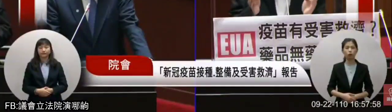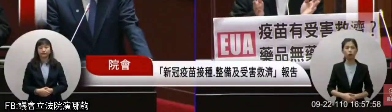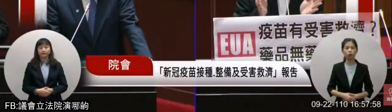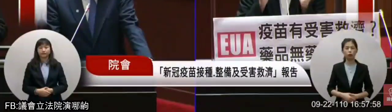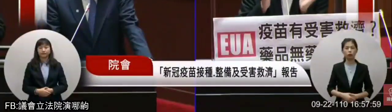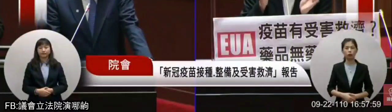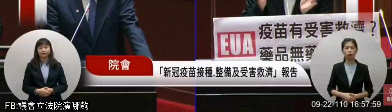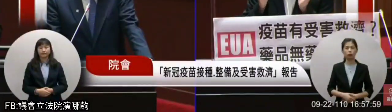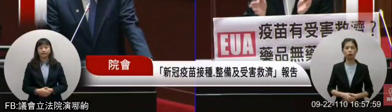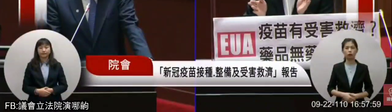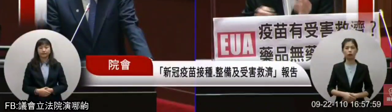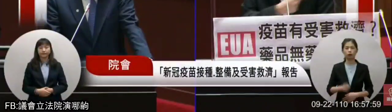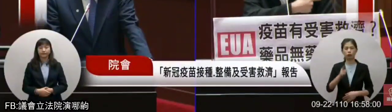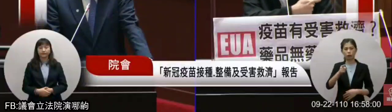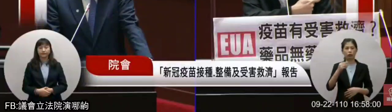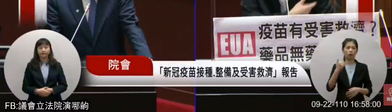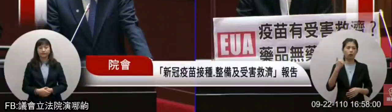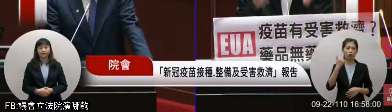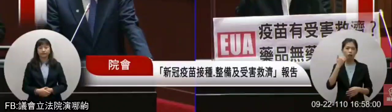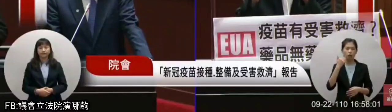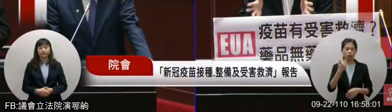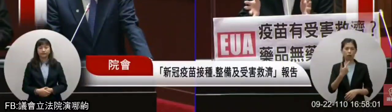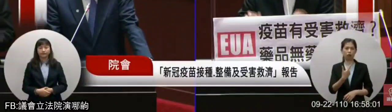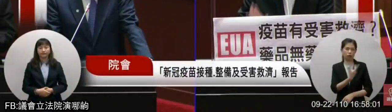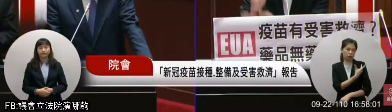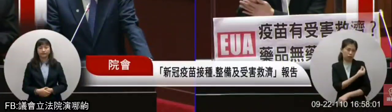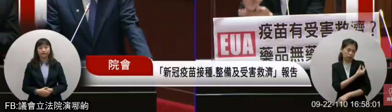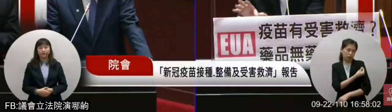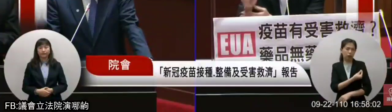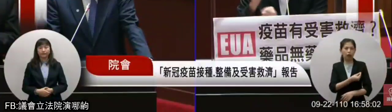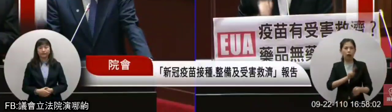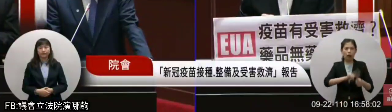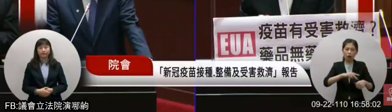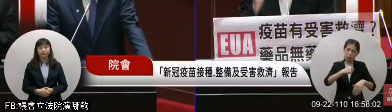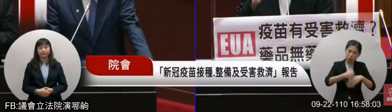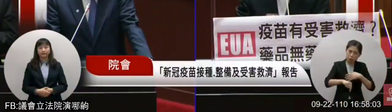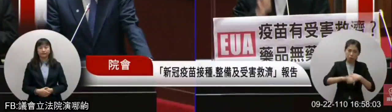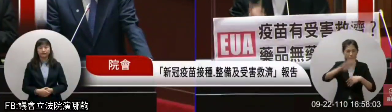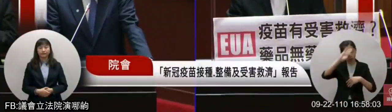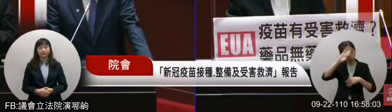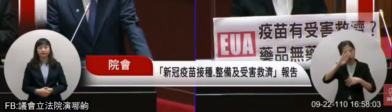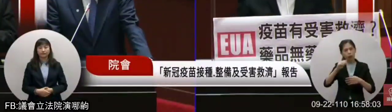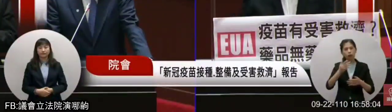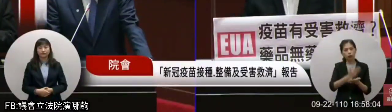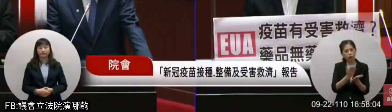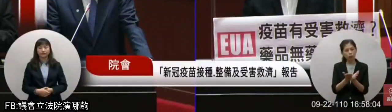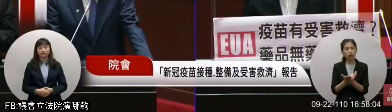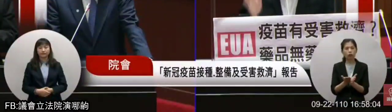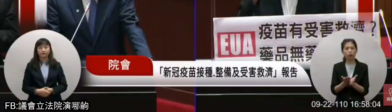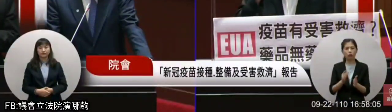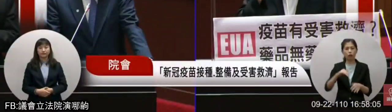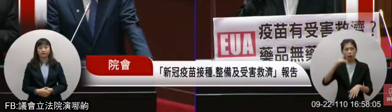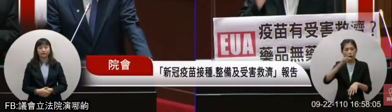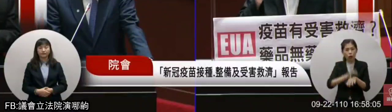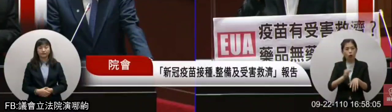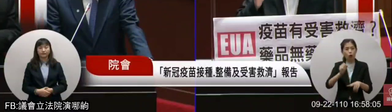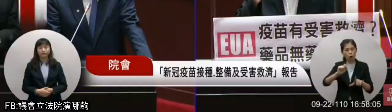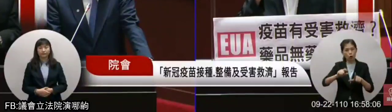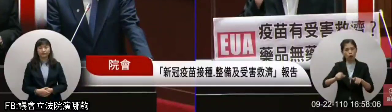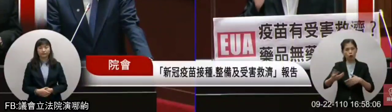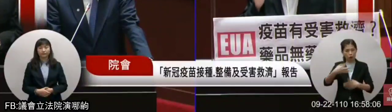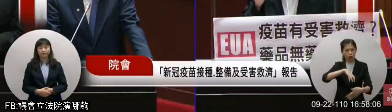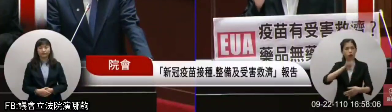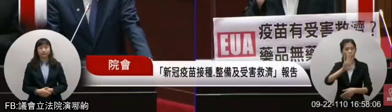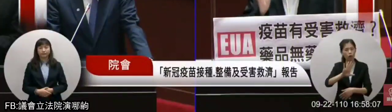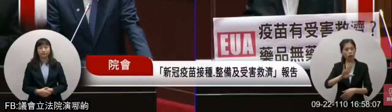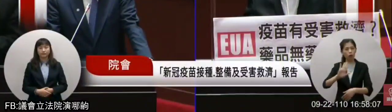的，我们的受害救济疫苗预防接种的受害救济，它有含高端，可是，在预防接种受害救